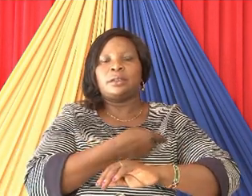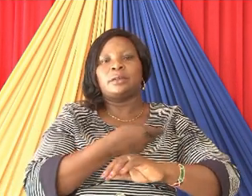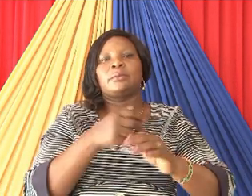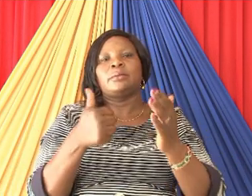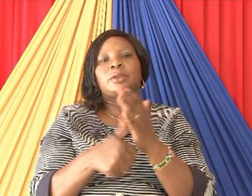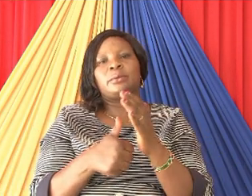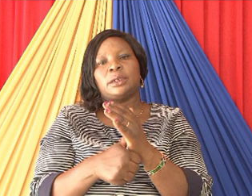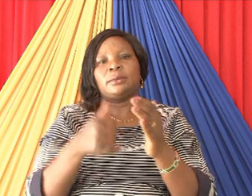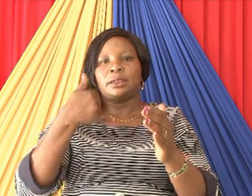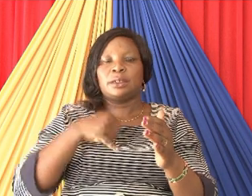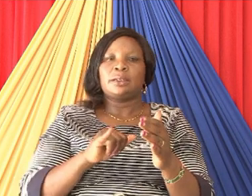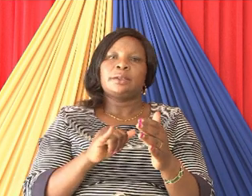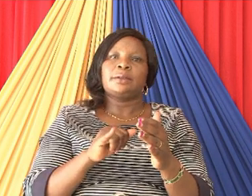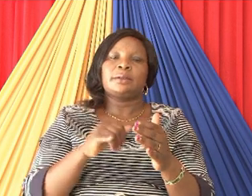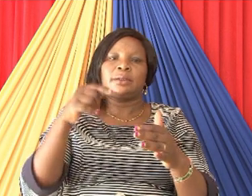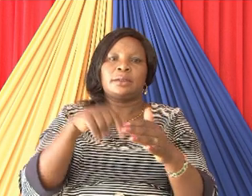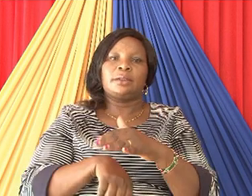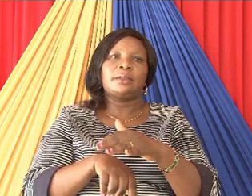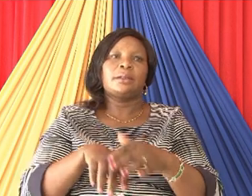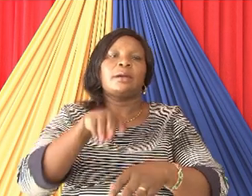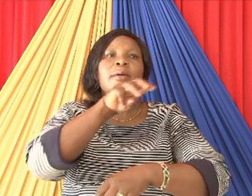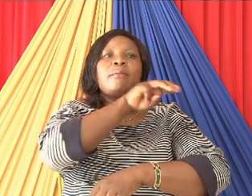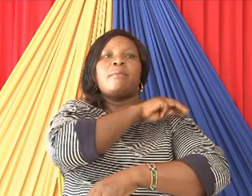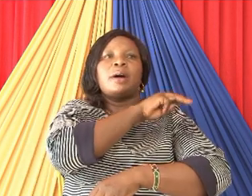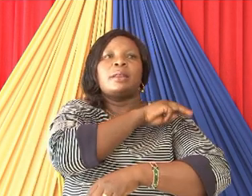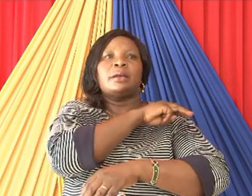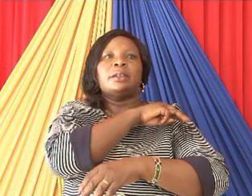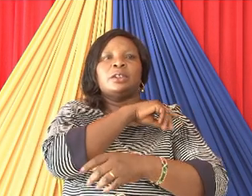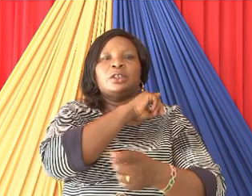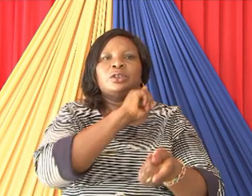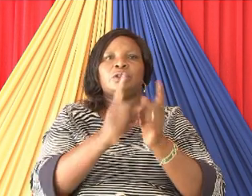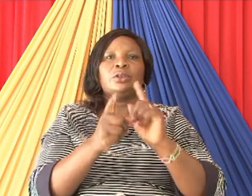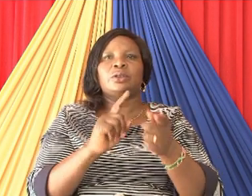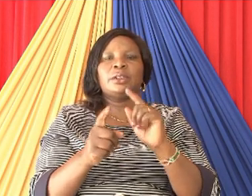na ukiangalia katika Mathayo haongei juu ya mbegu.